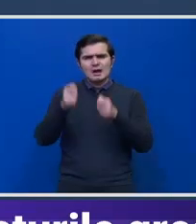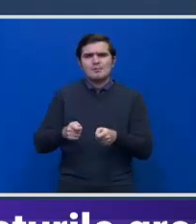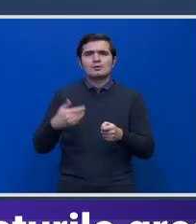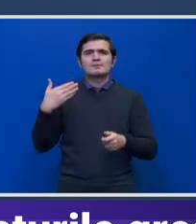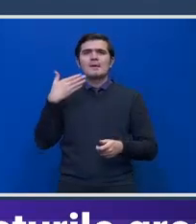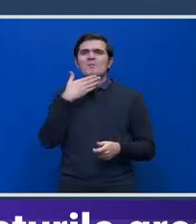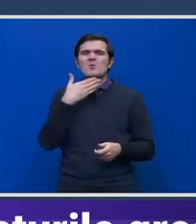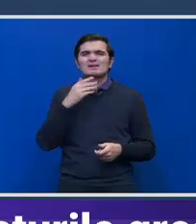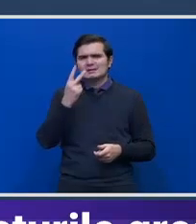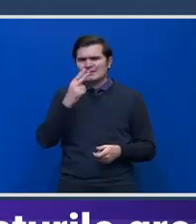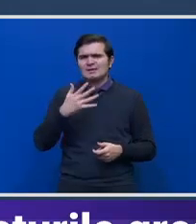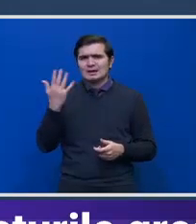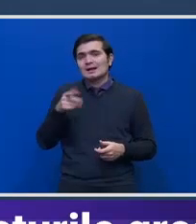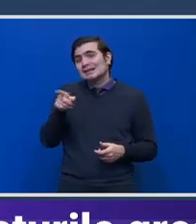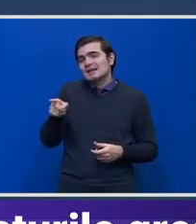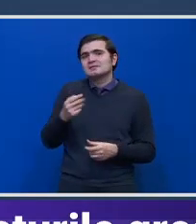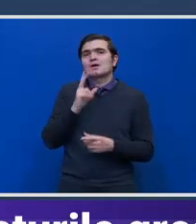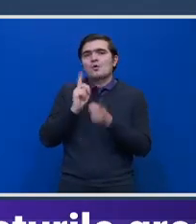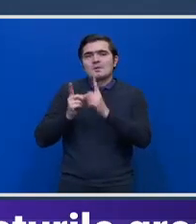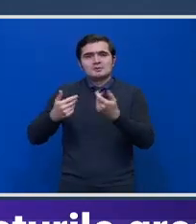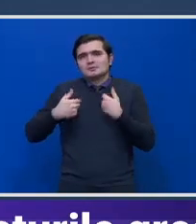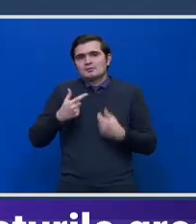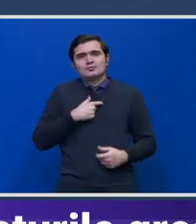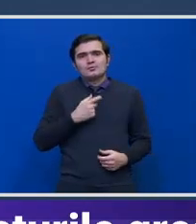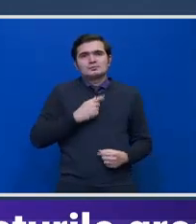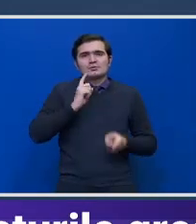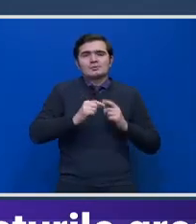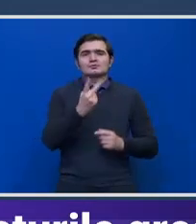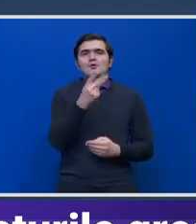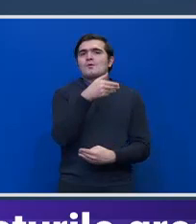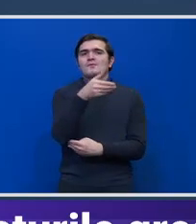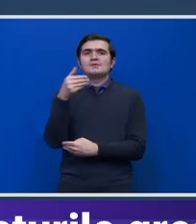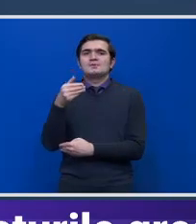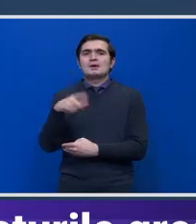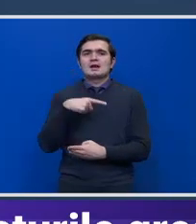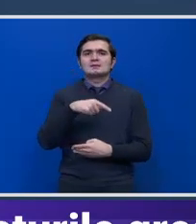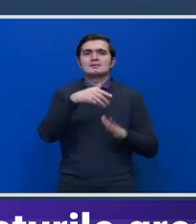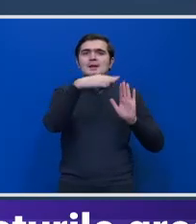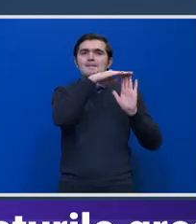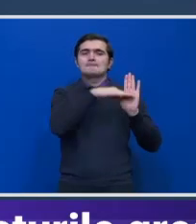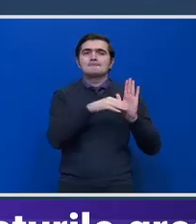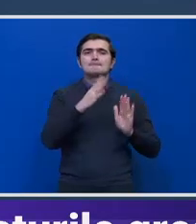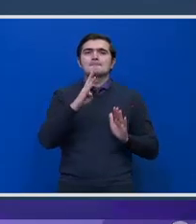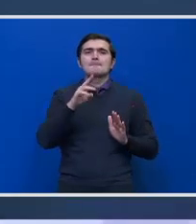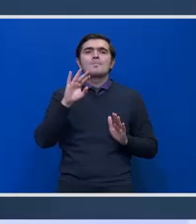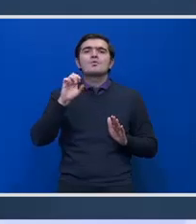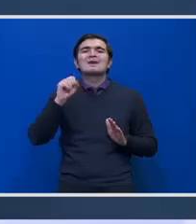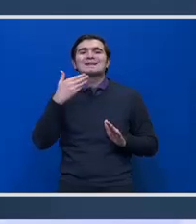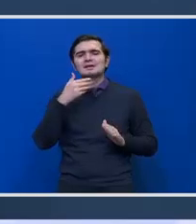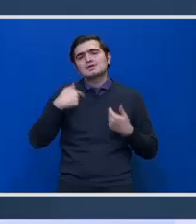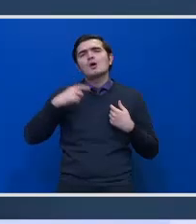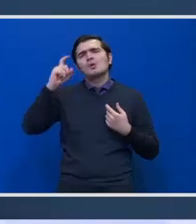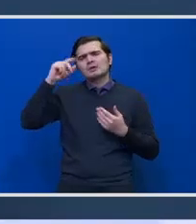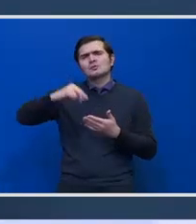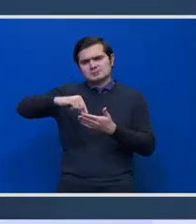foarte clar. Ei ar trebui să facă, nu pot să fac comentarii referitoare la două companii care sunt listate, dar eu cred că se va semna și se va ajunge